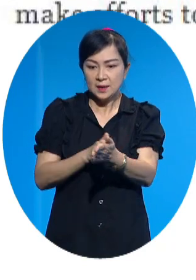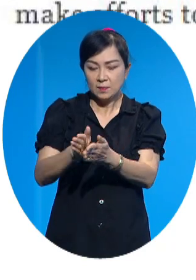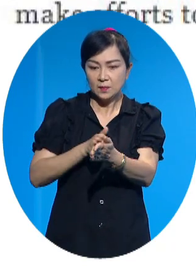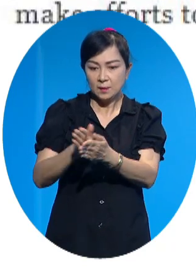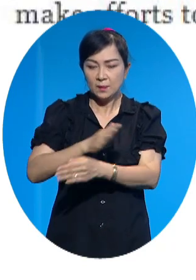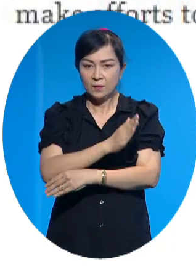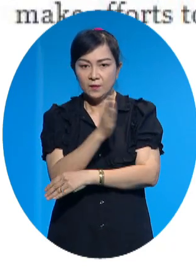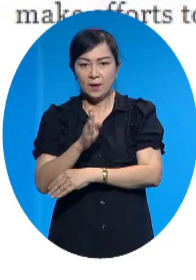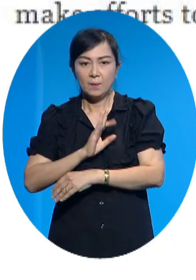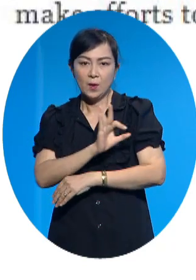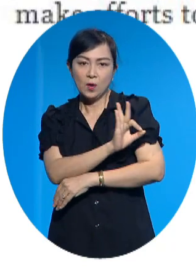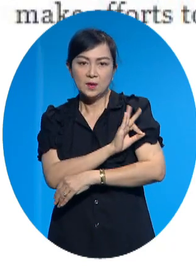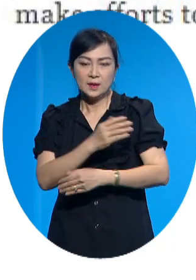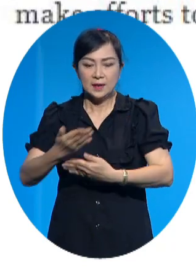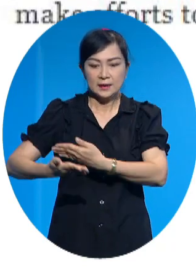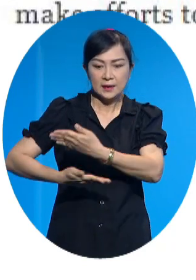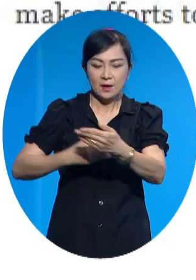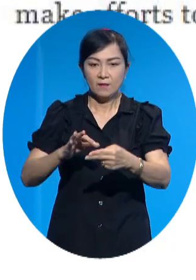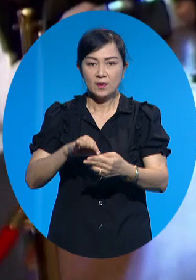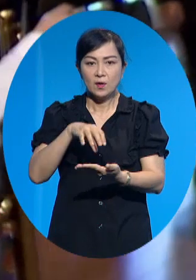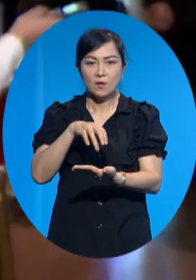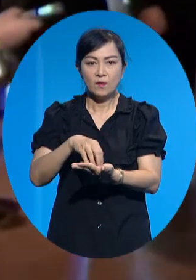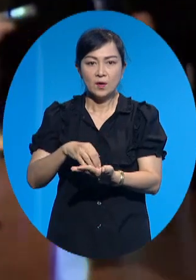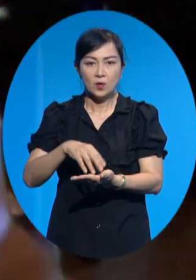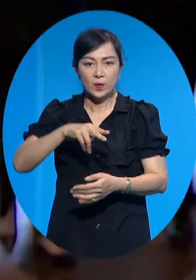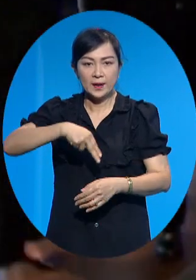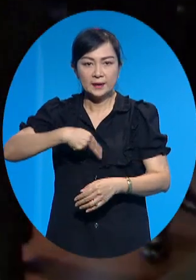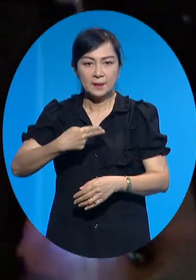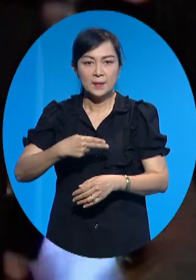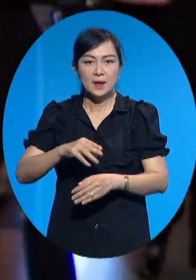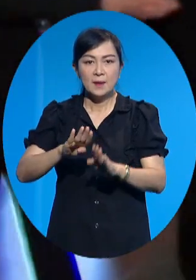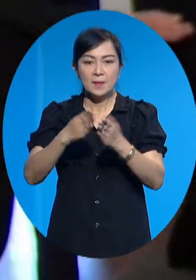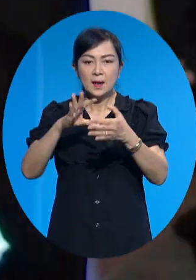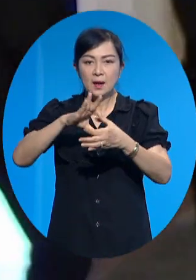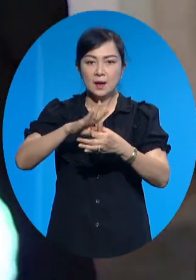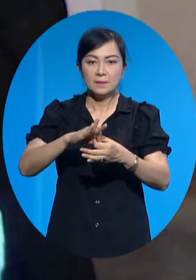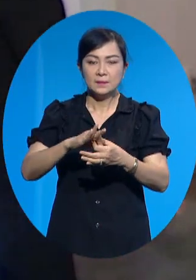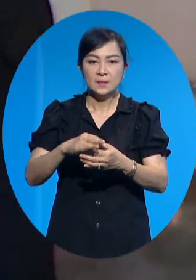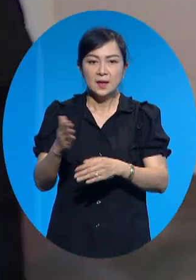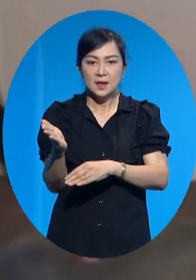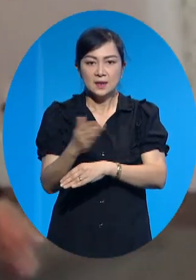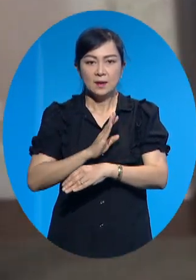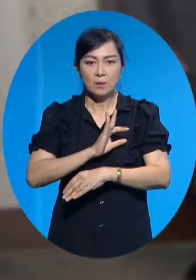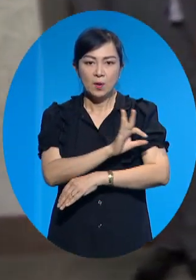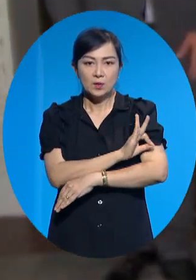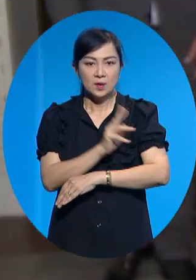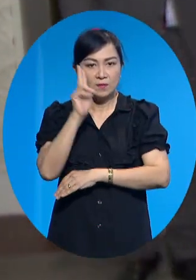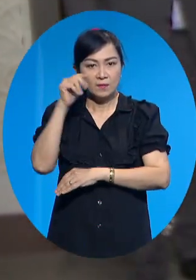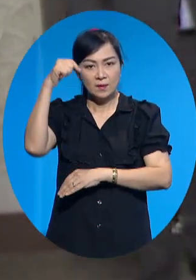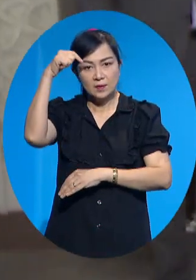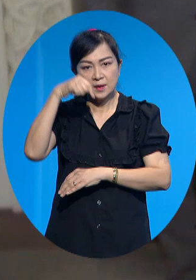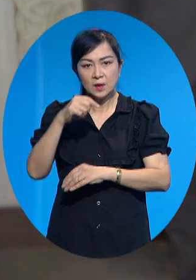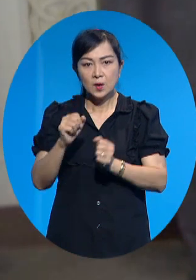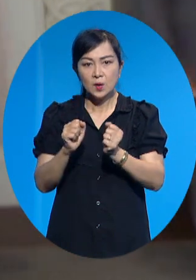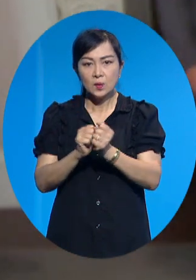triển. Các bộ trưởng cũng đã thảo luận về những vấn đề khu vực cùng quan tâm và cơ hội mở rộng hợp tác. Trước đó cùng ngày, Bộ trưởng Quốc phòng Nhật